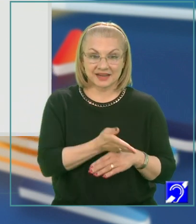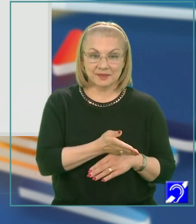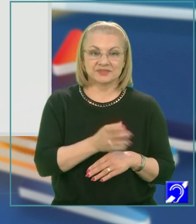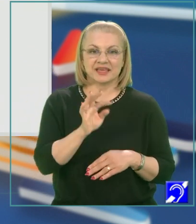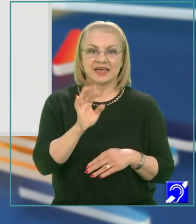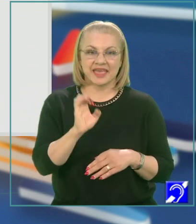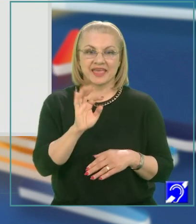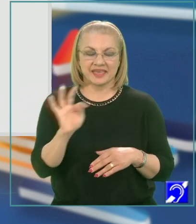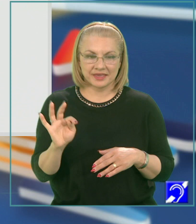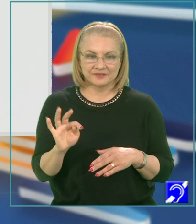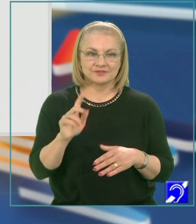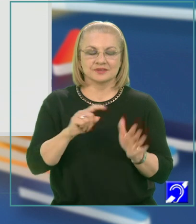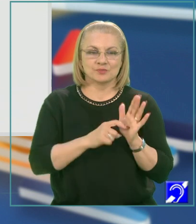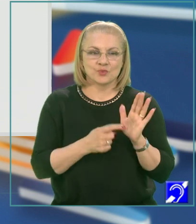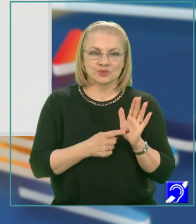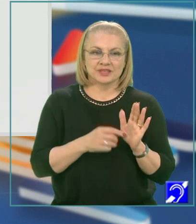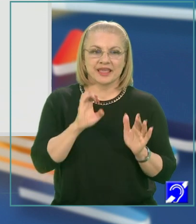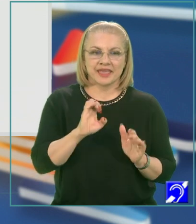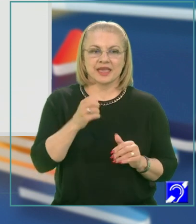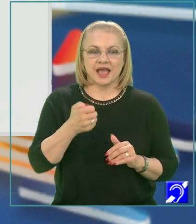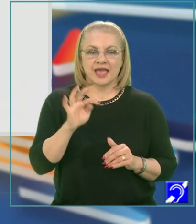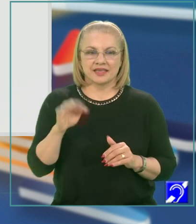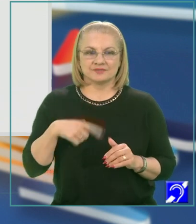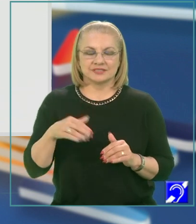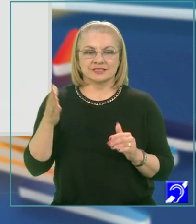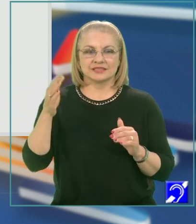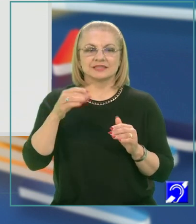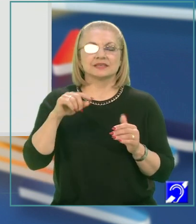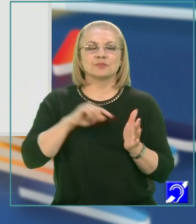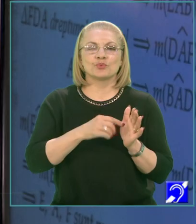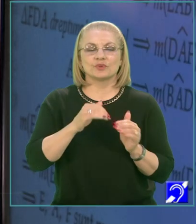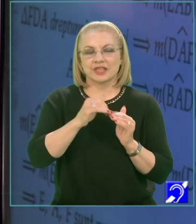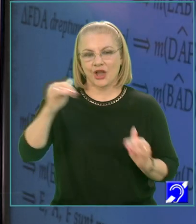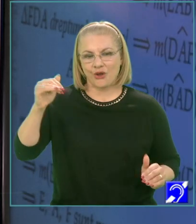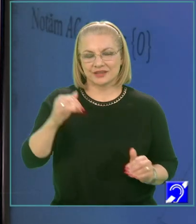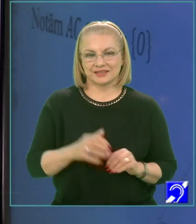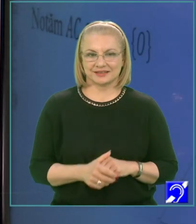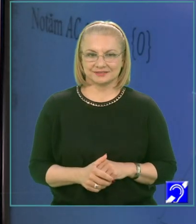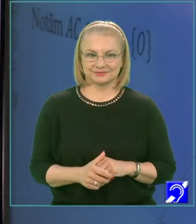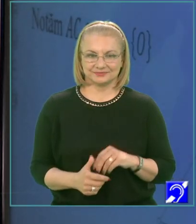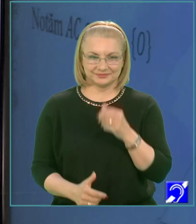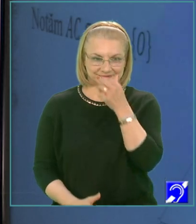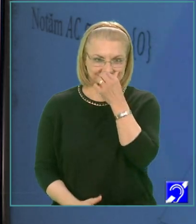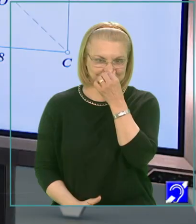EF, deci punctele E, A și F sunt coliniare.